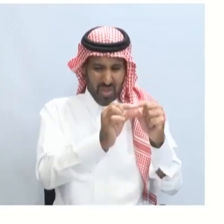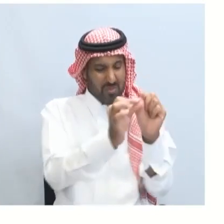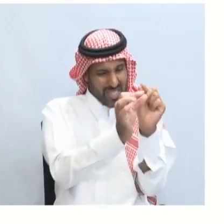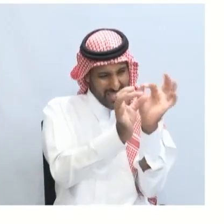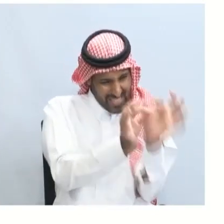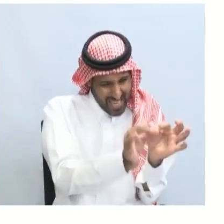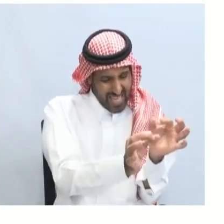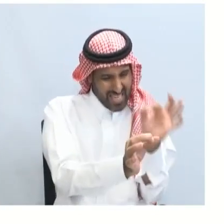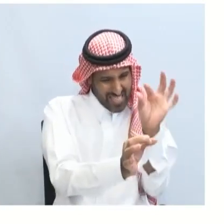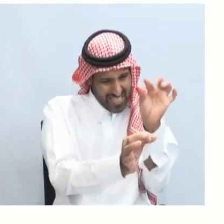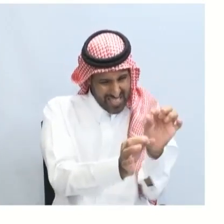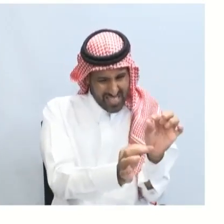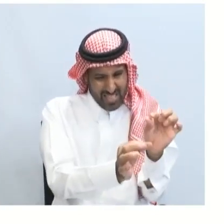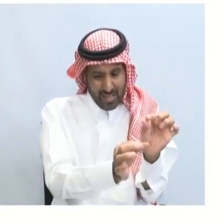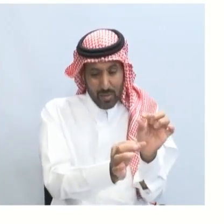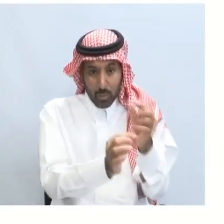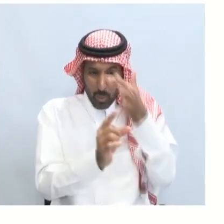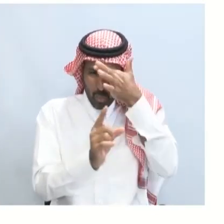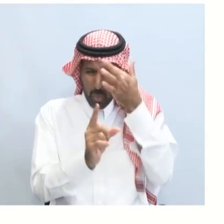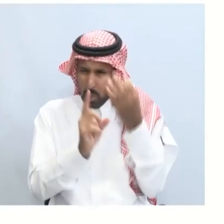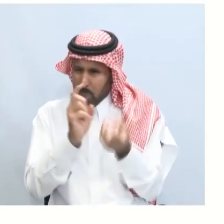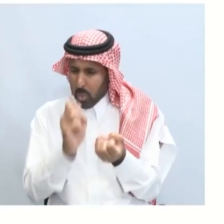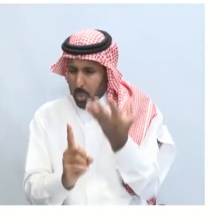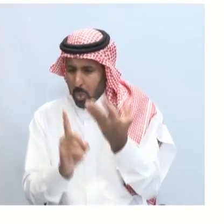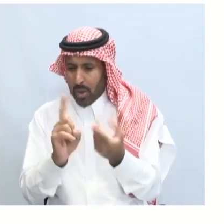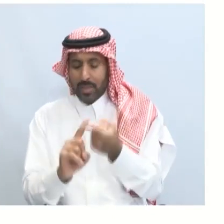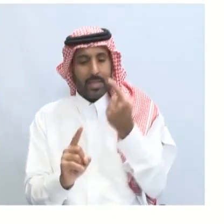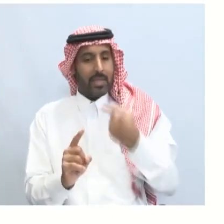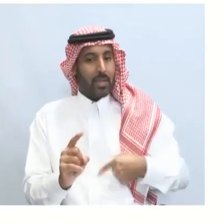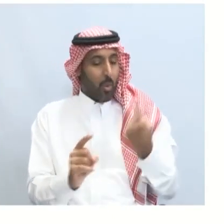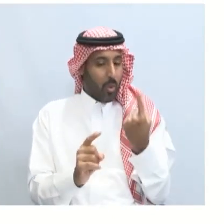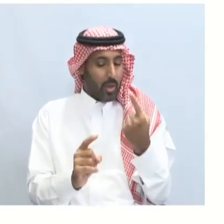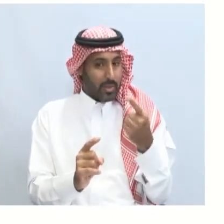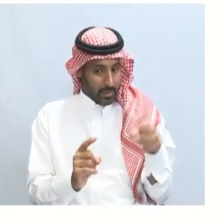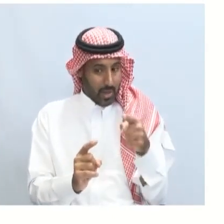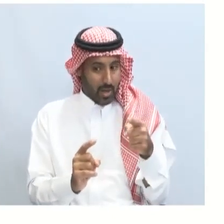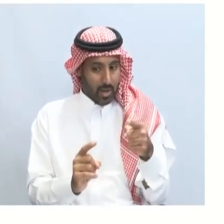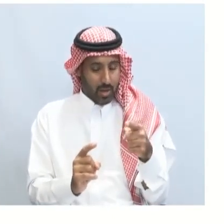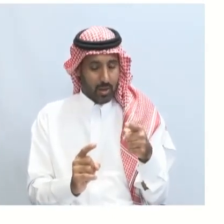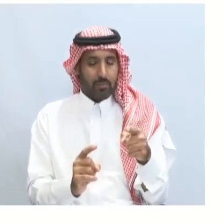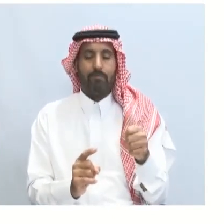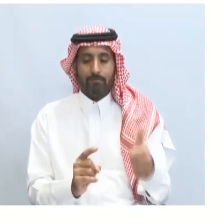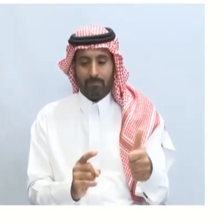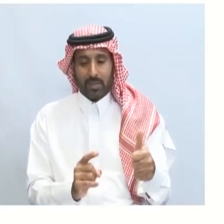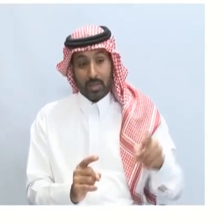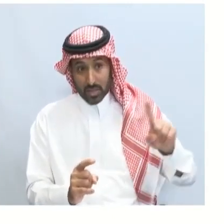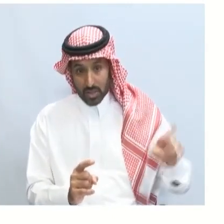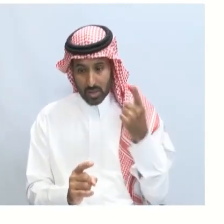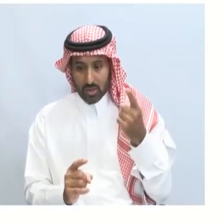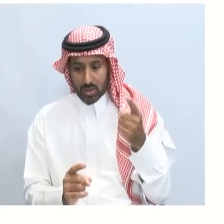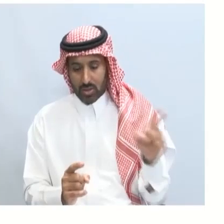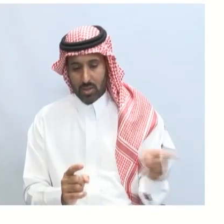صغيره جدا وساخنه جدا ايضا هل هذه العباره صحيحه ام خاطئه احسنت بارك الله